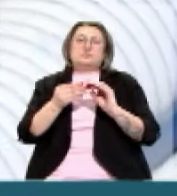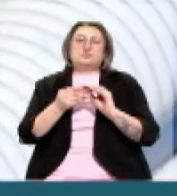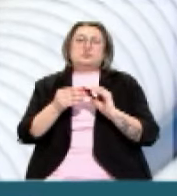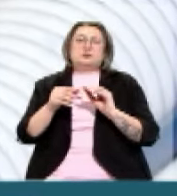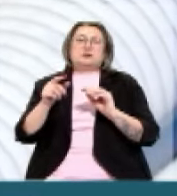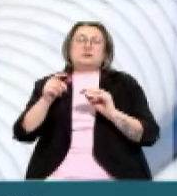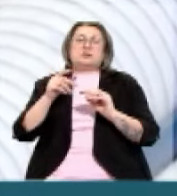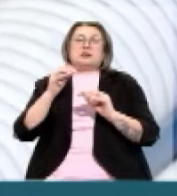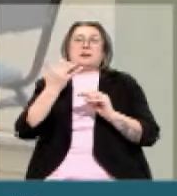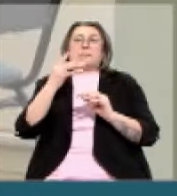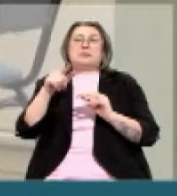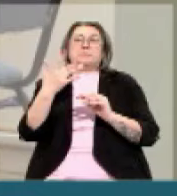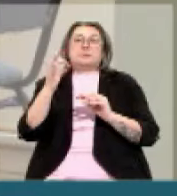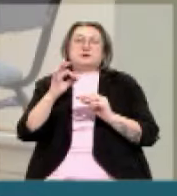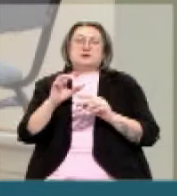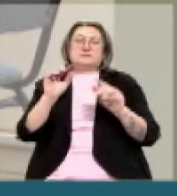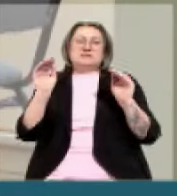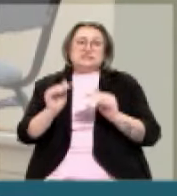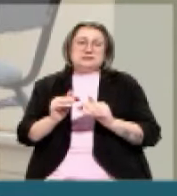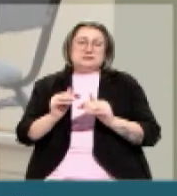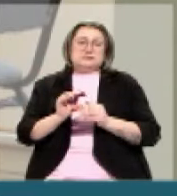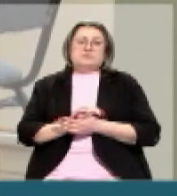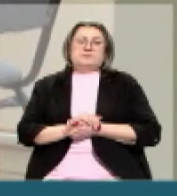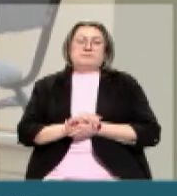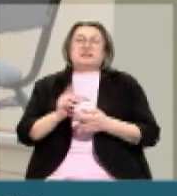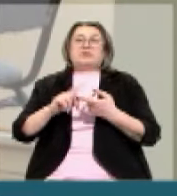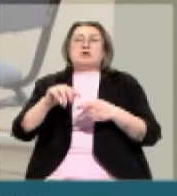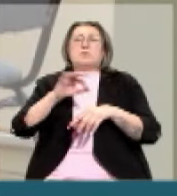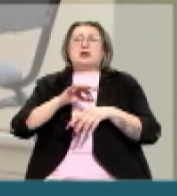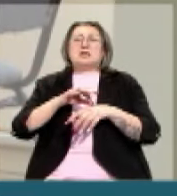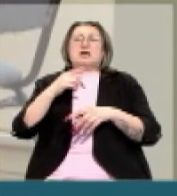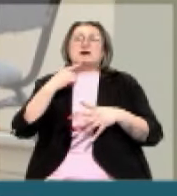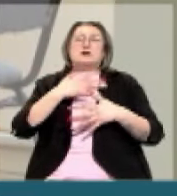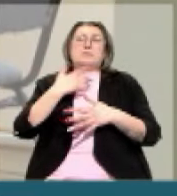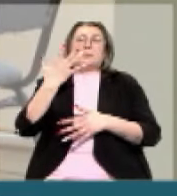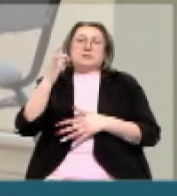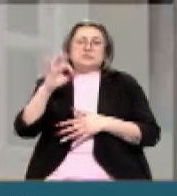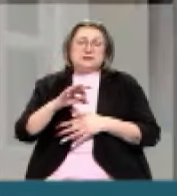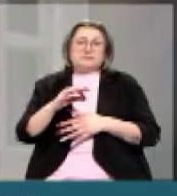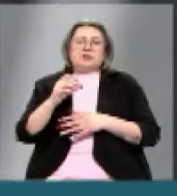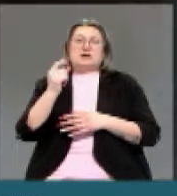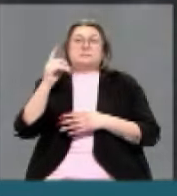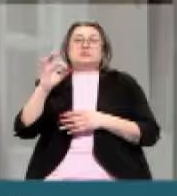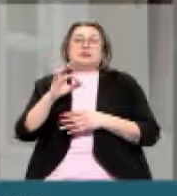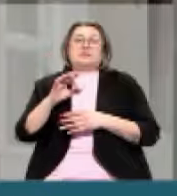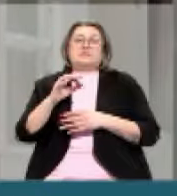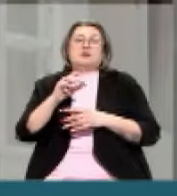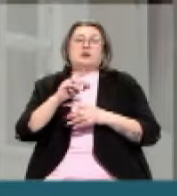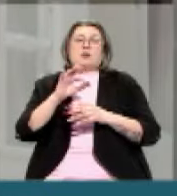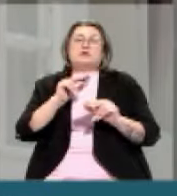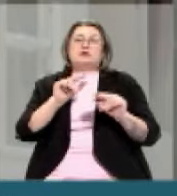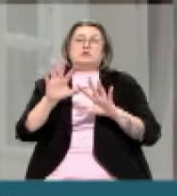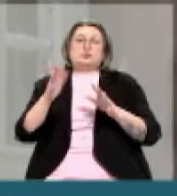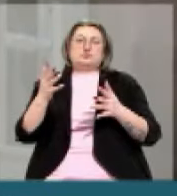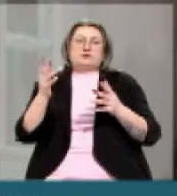оқиға 11%, жазатайым және улану мен жарақаттауынан болған өлім жітім 14,13%-ға азайды. Оң нәтижені арттыру мақсатында